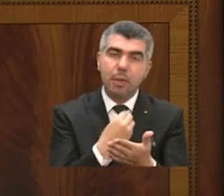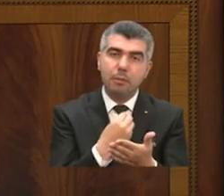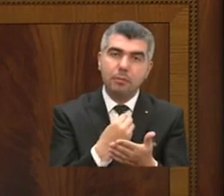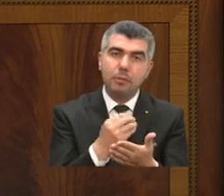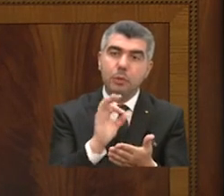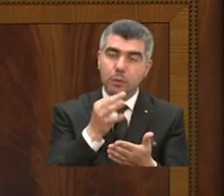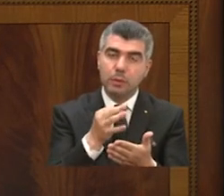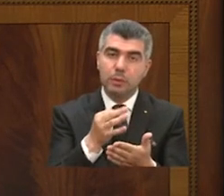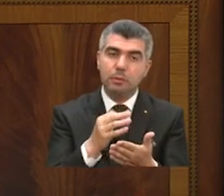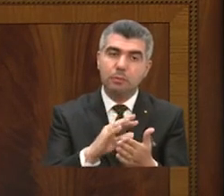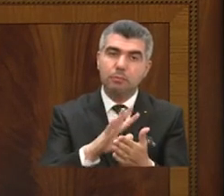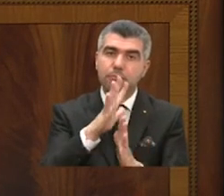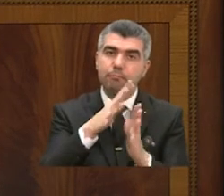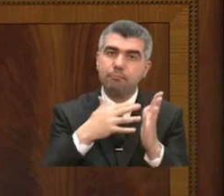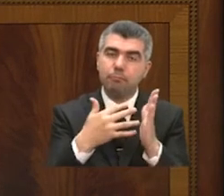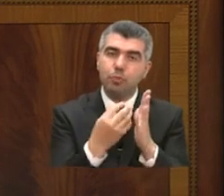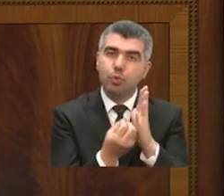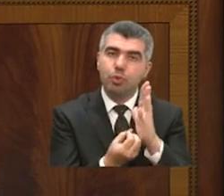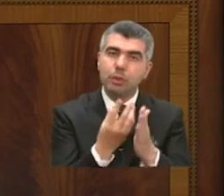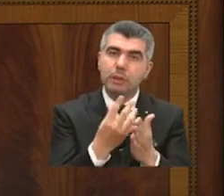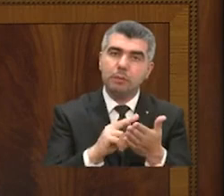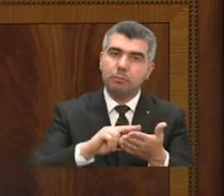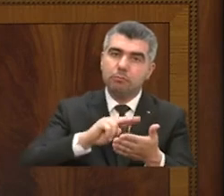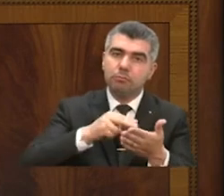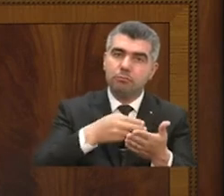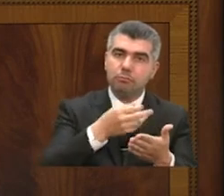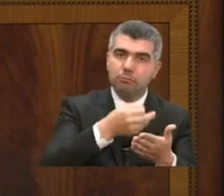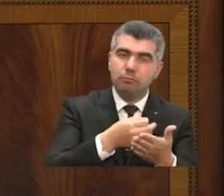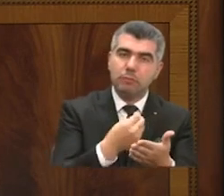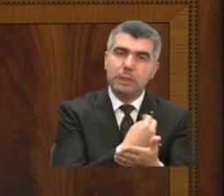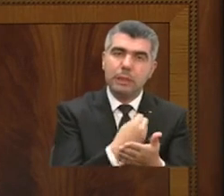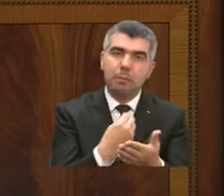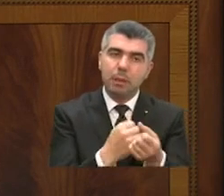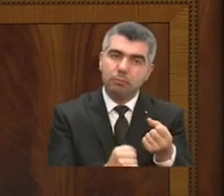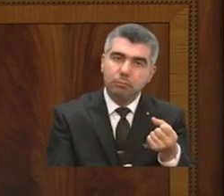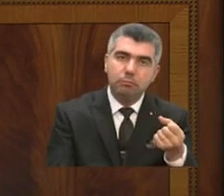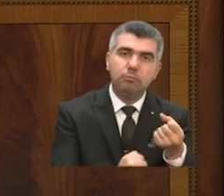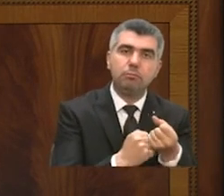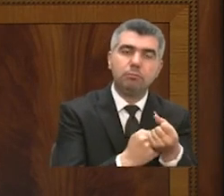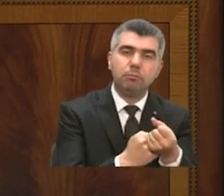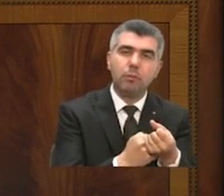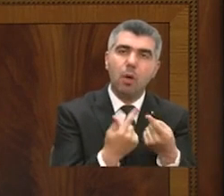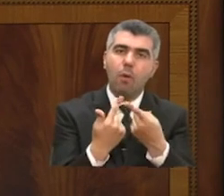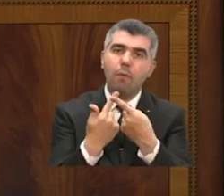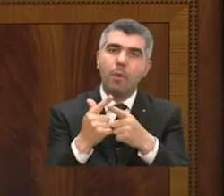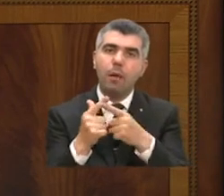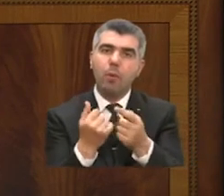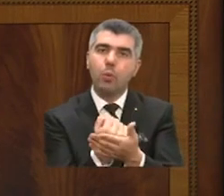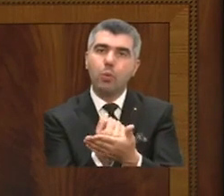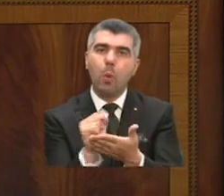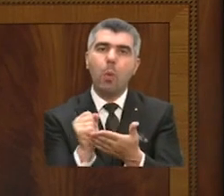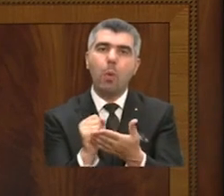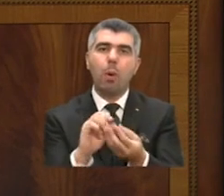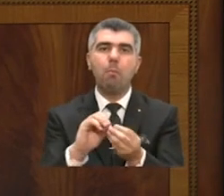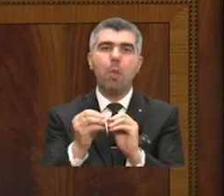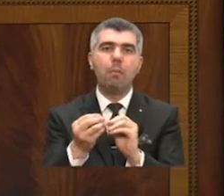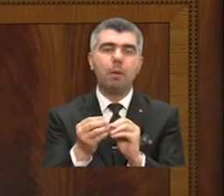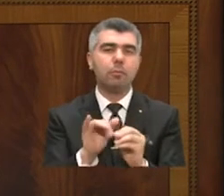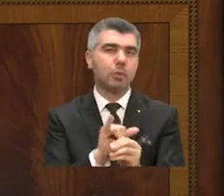سن قواعد جديدة لتحسين العرض الصحي وتجاوز الإكراهات التي تحد من مضودية هذا